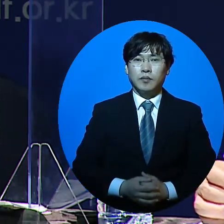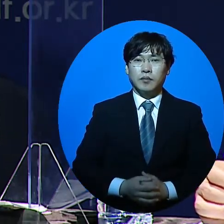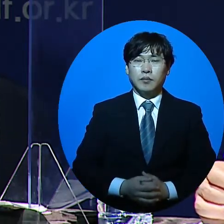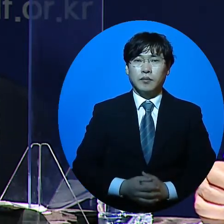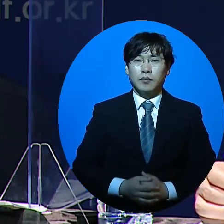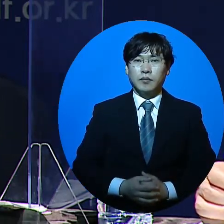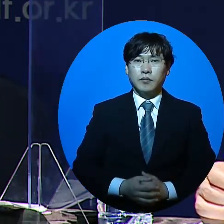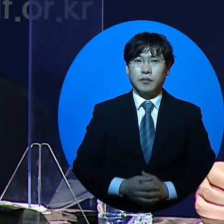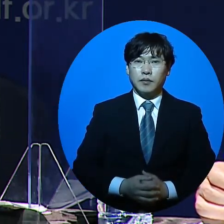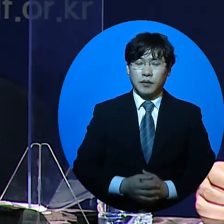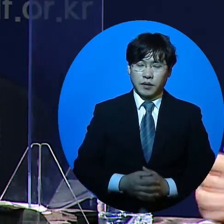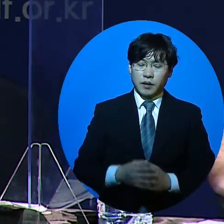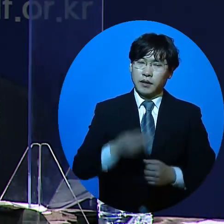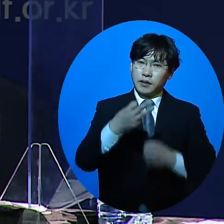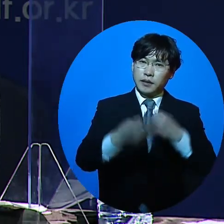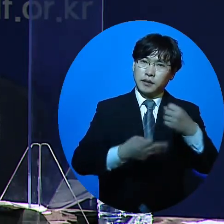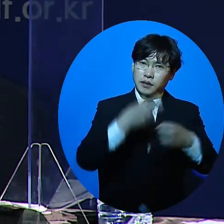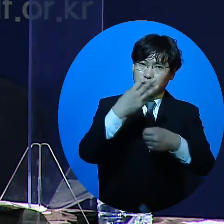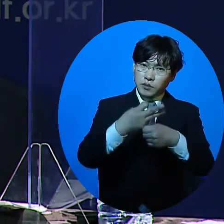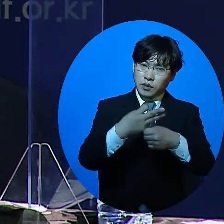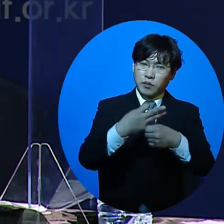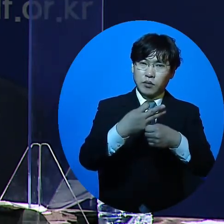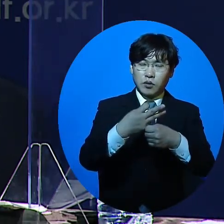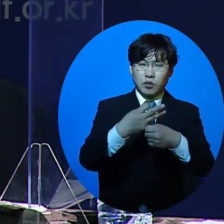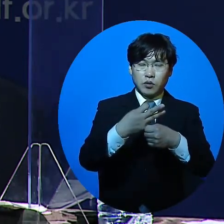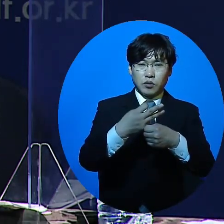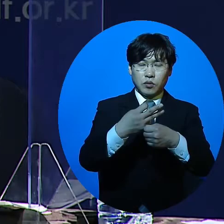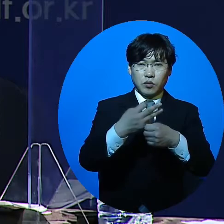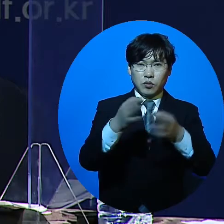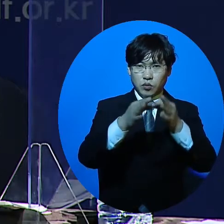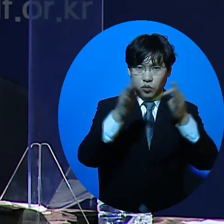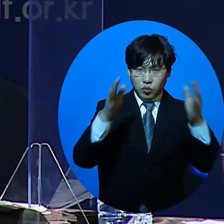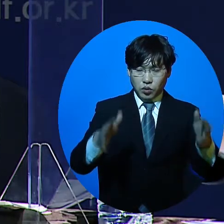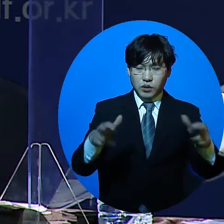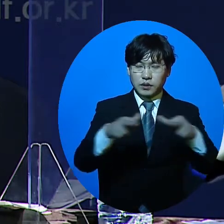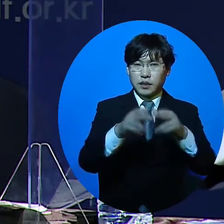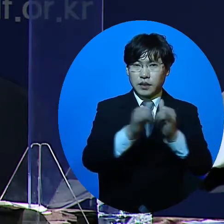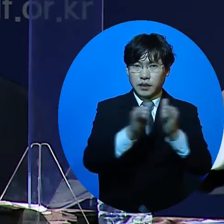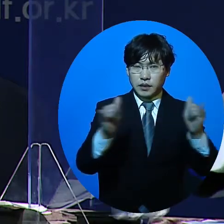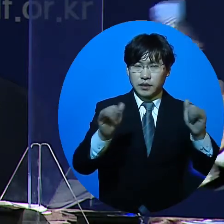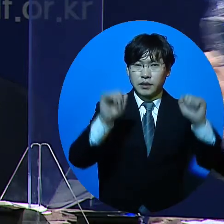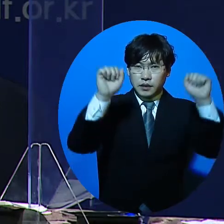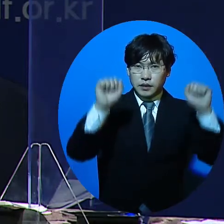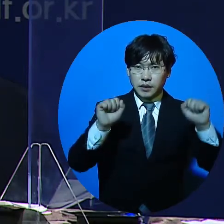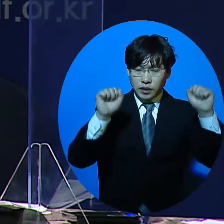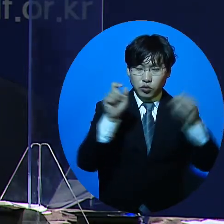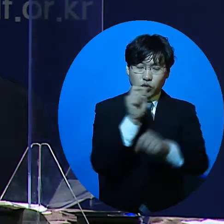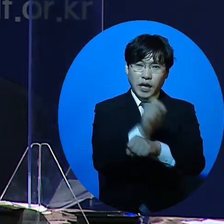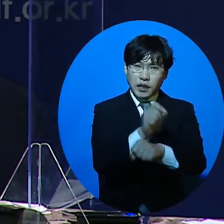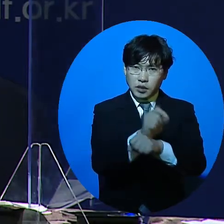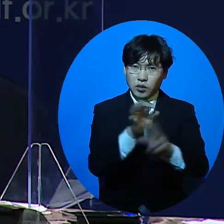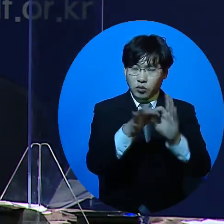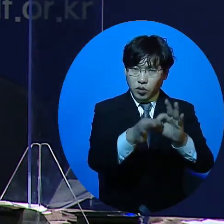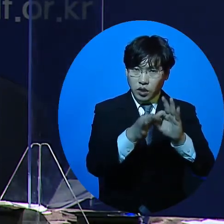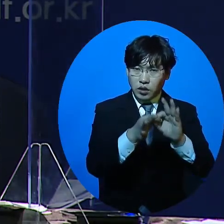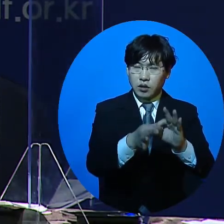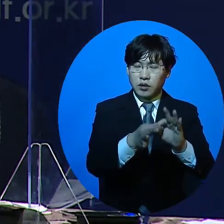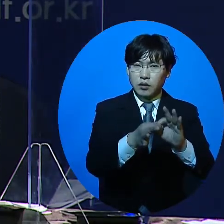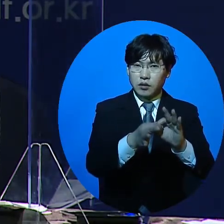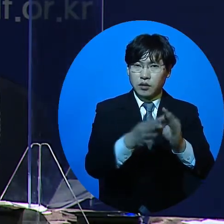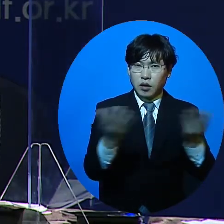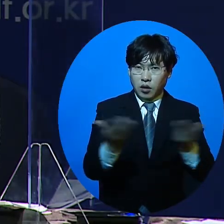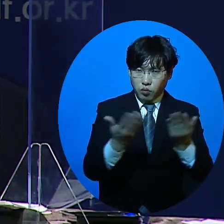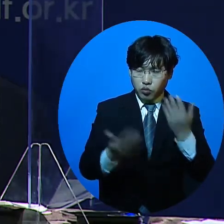저는 한 13년여에 걸쳐서 장애인 체육 행정